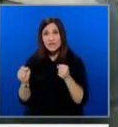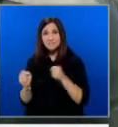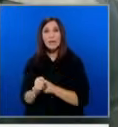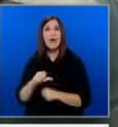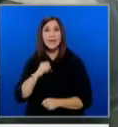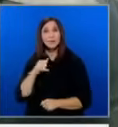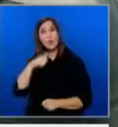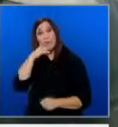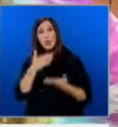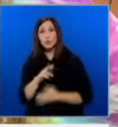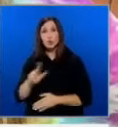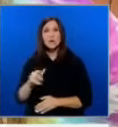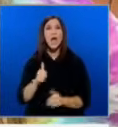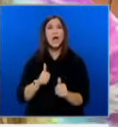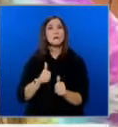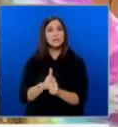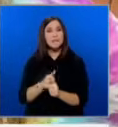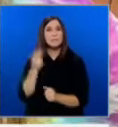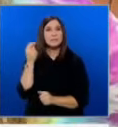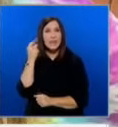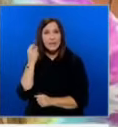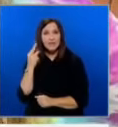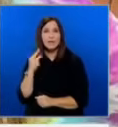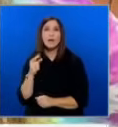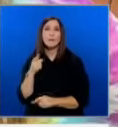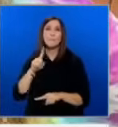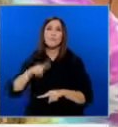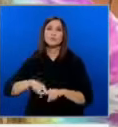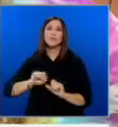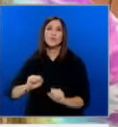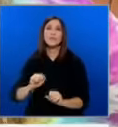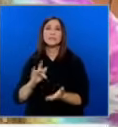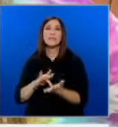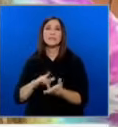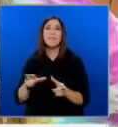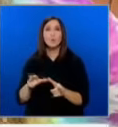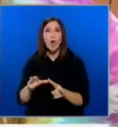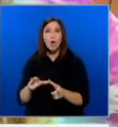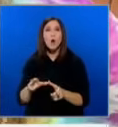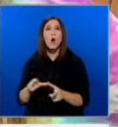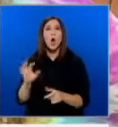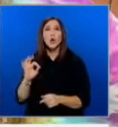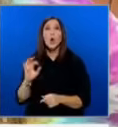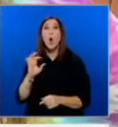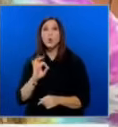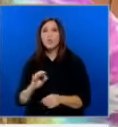звъннал на родителите си, а съпредседателят на правозащитния център Мемориал Олег Орлов на съпругата си. Сергей Давидис, който е